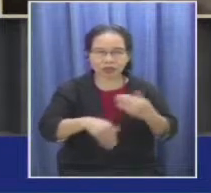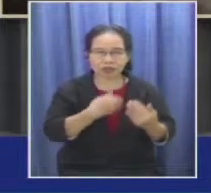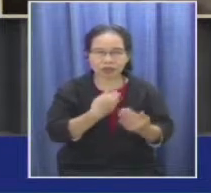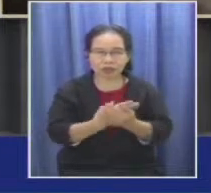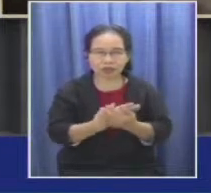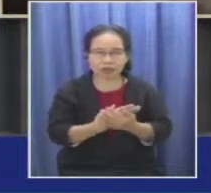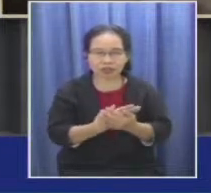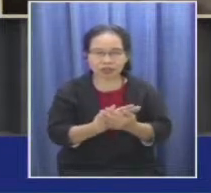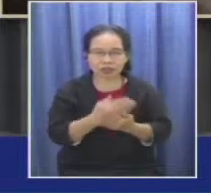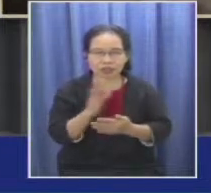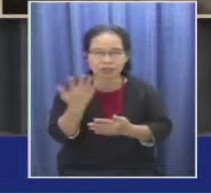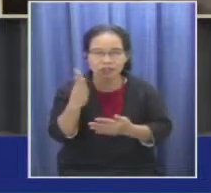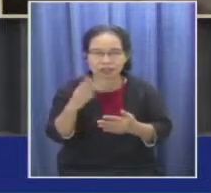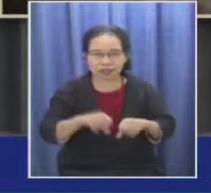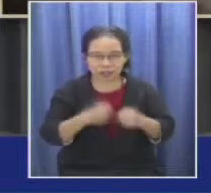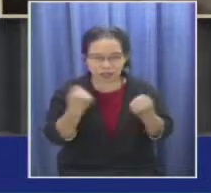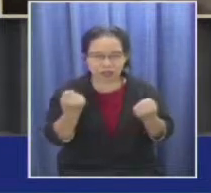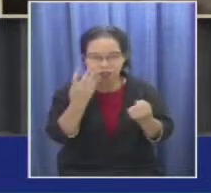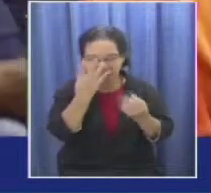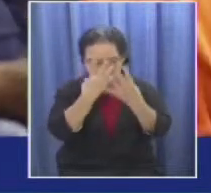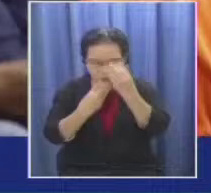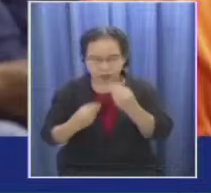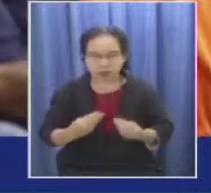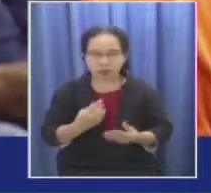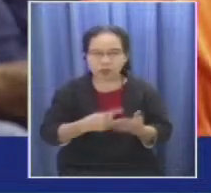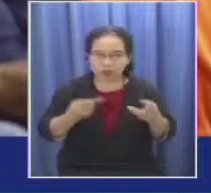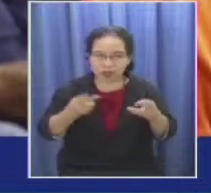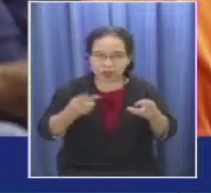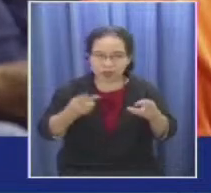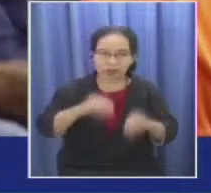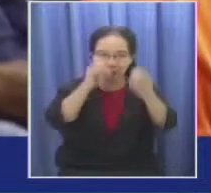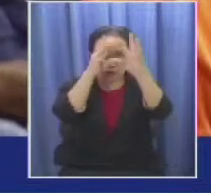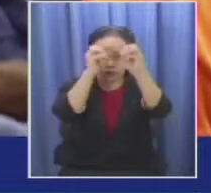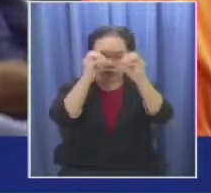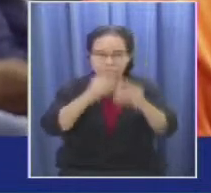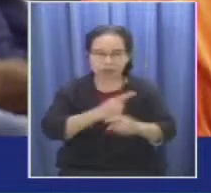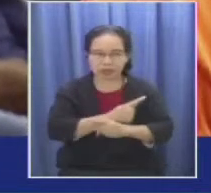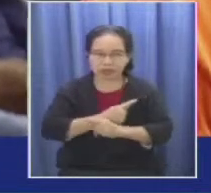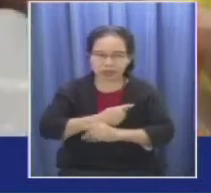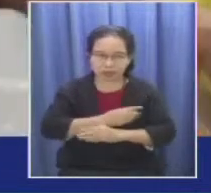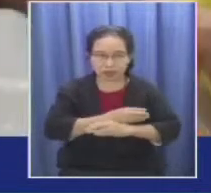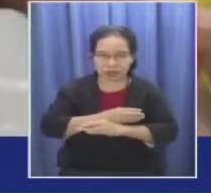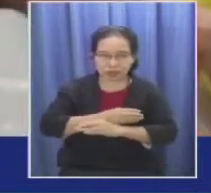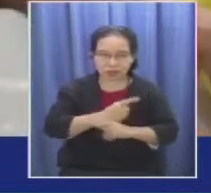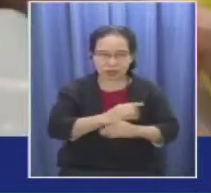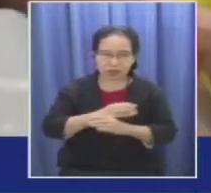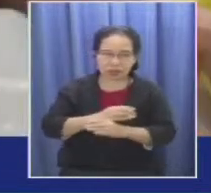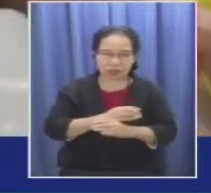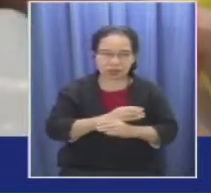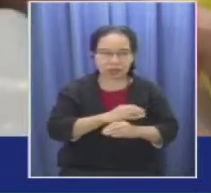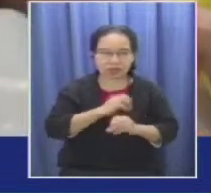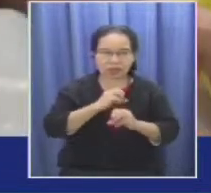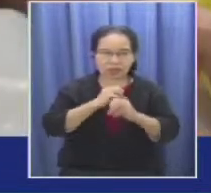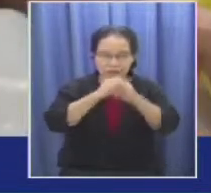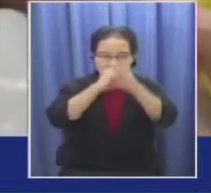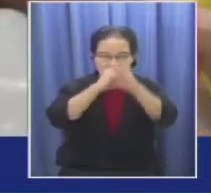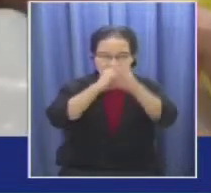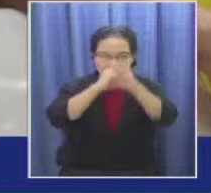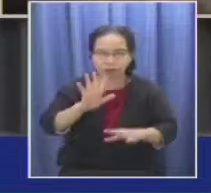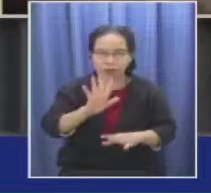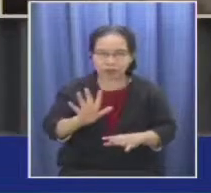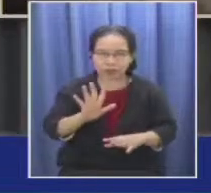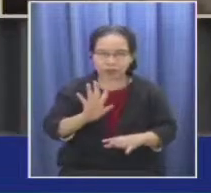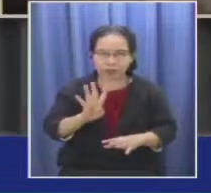Yankopon ne mo na humo me na no hwene hu antiti Minana no adampo no bisa me